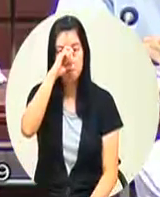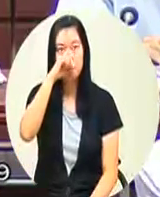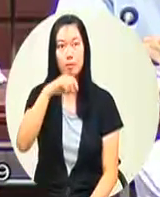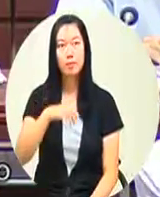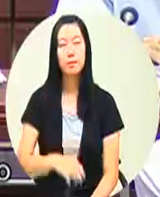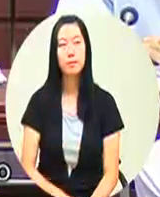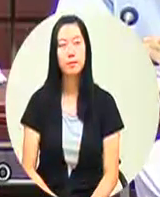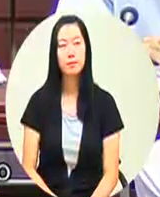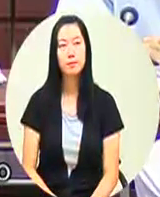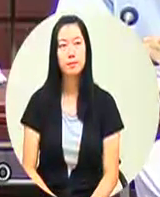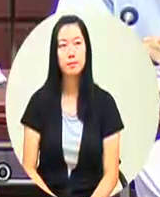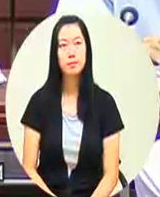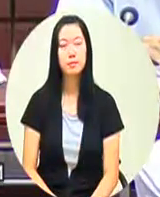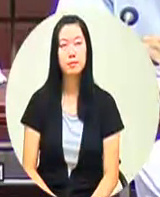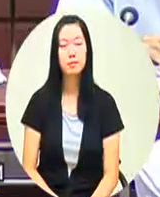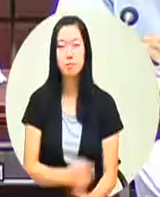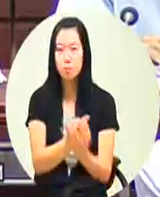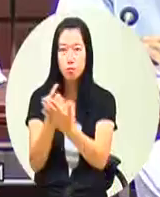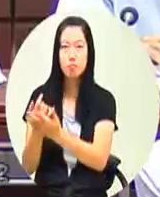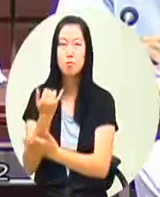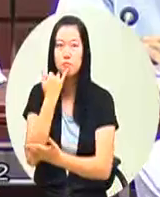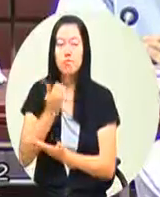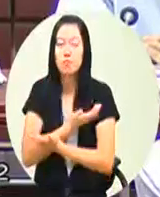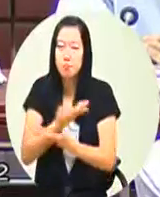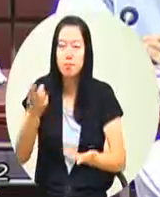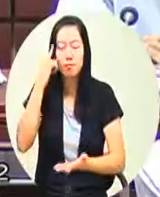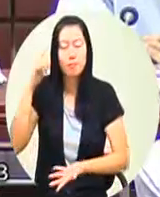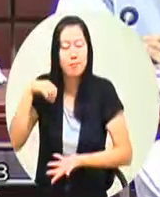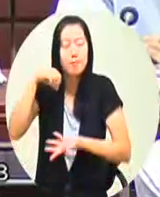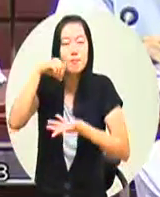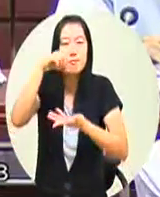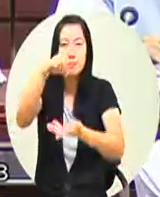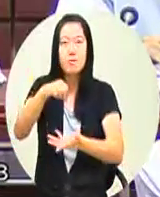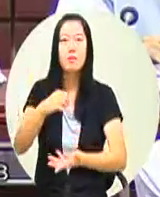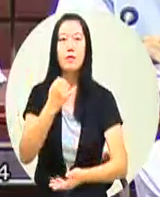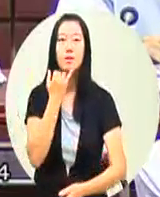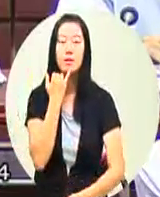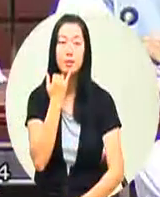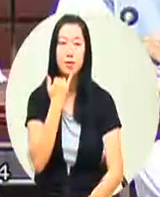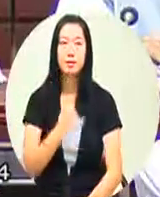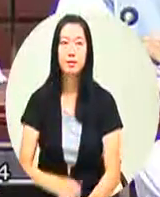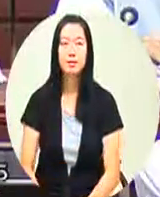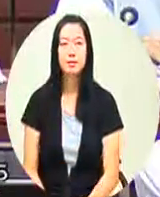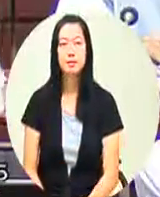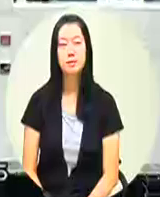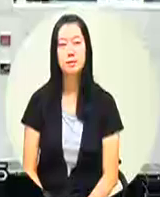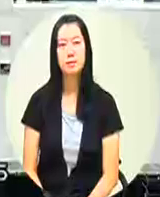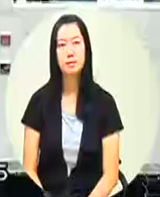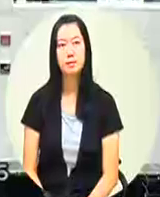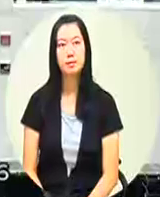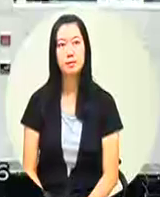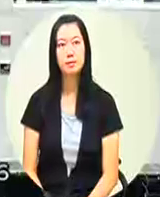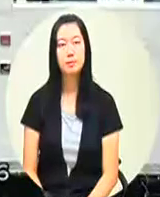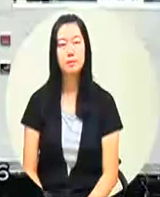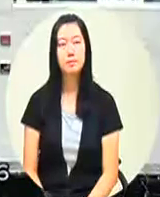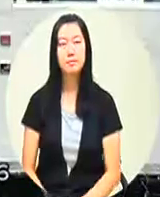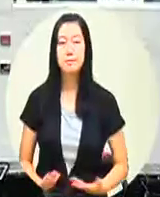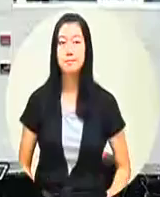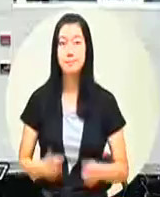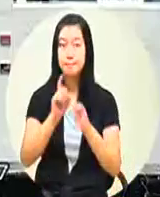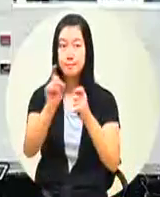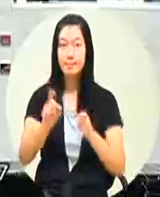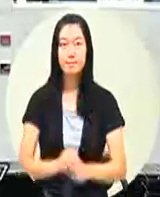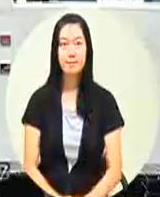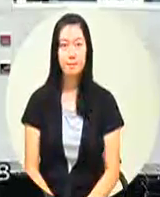哦对大家都能够体谅的一个方案出来啊。哎，嗯，好，谢谢。 好，休息十分钟。